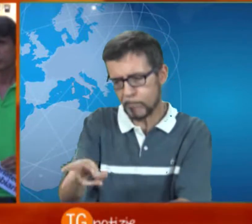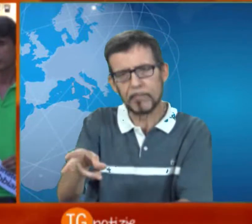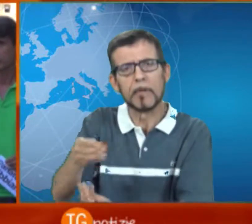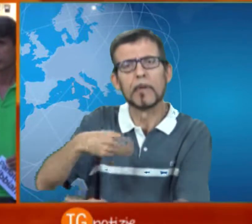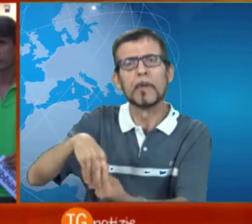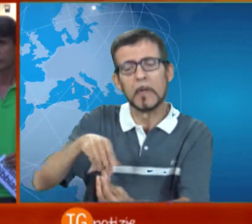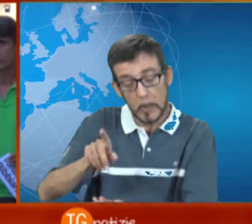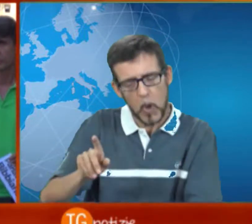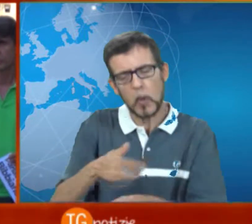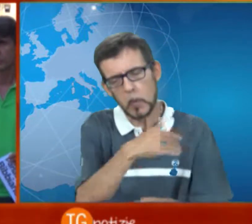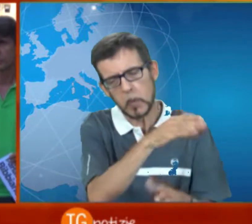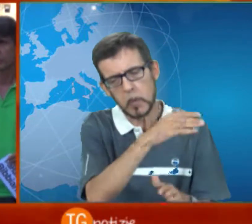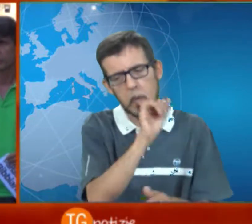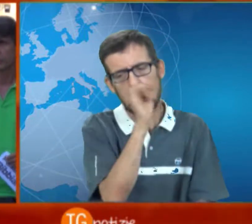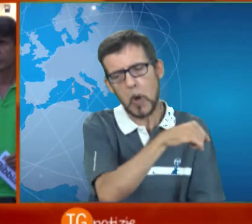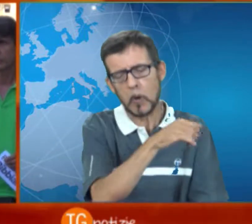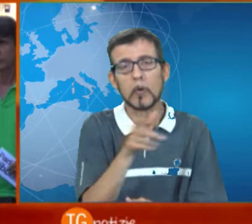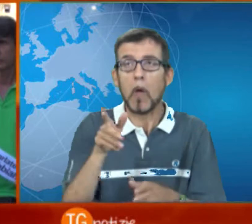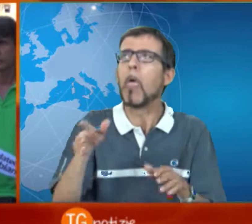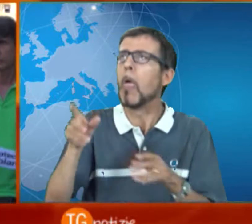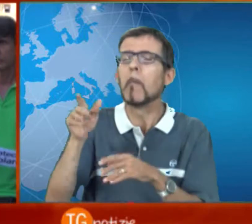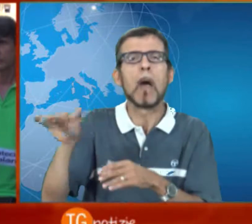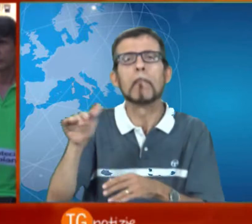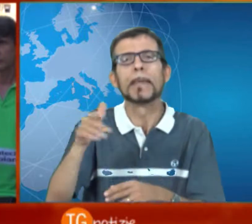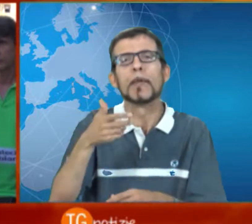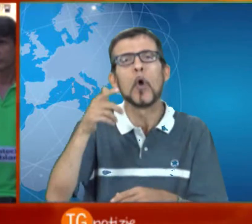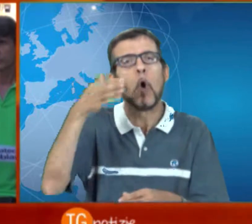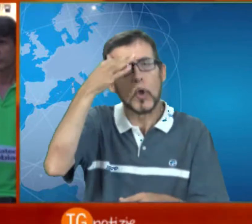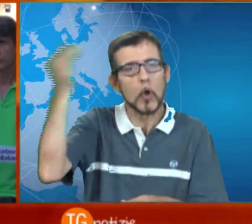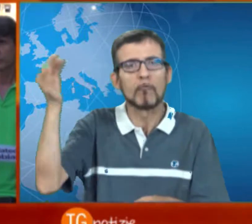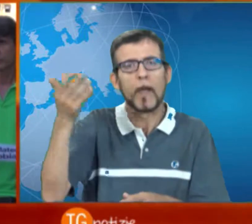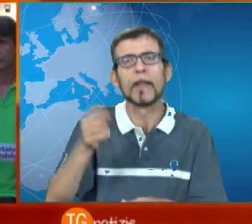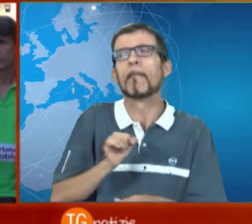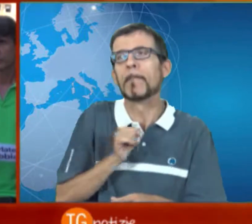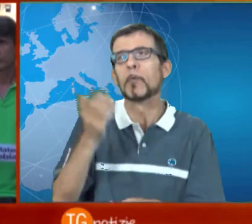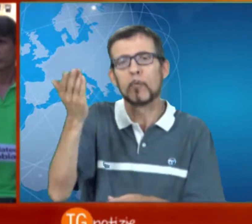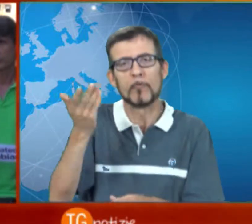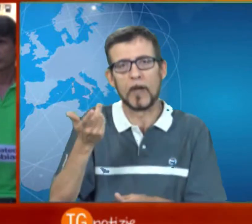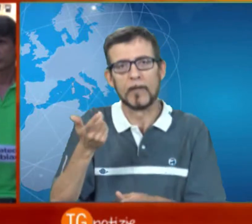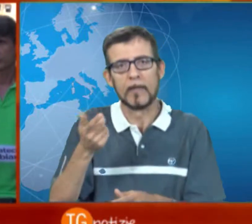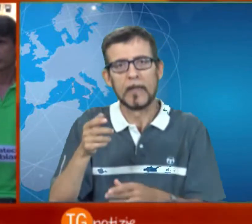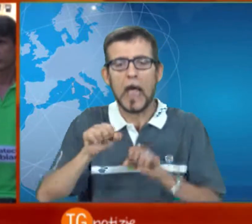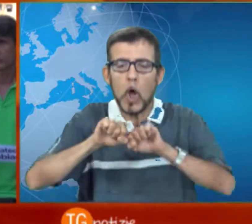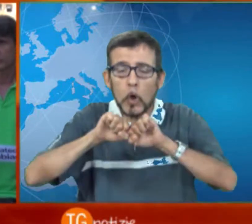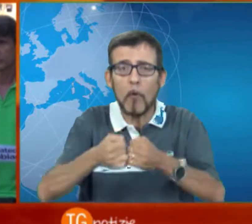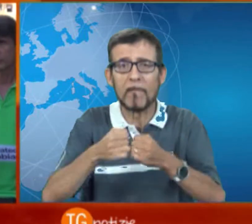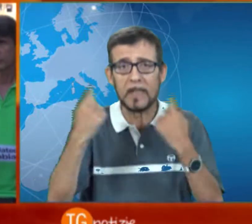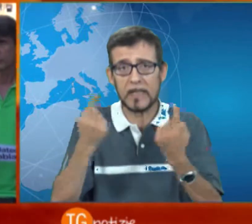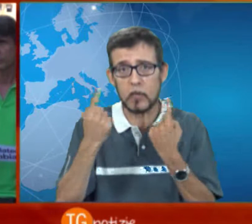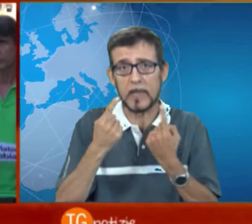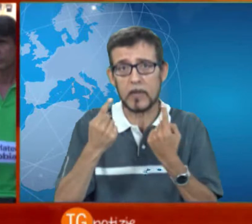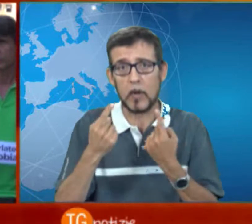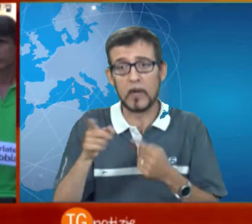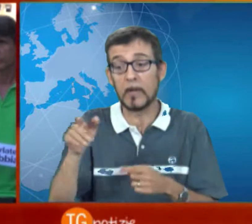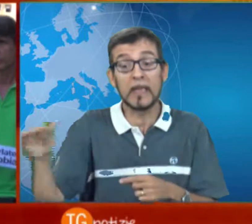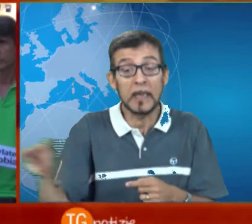È arrivato il momento che i nostri politici si sveglino da parte di qualsiasi schieramento, non facciamone una questione partitica, perché i